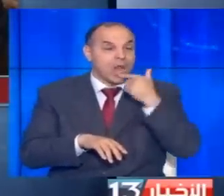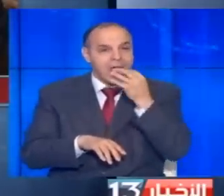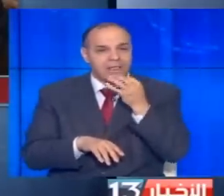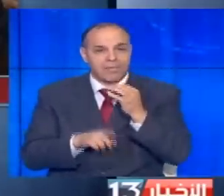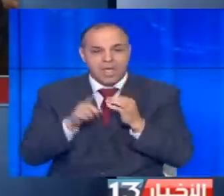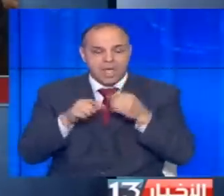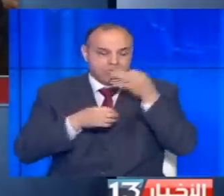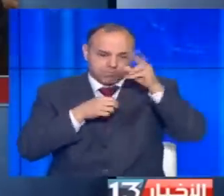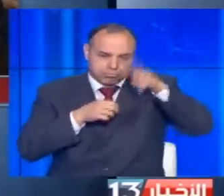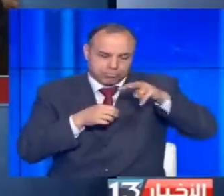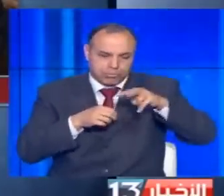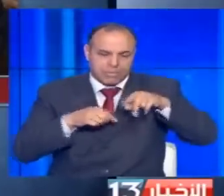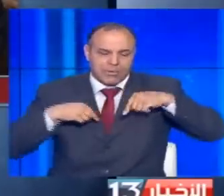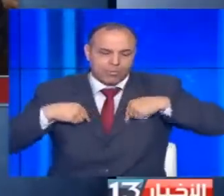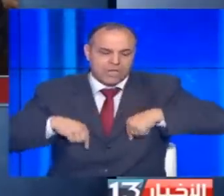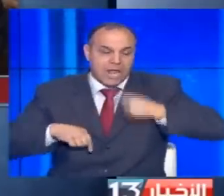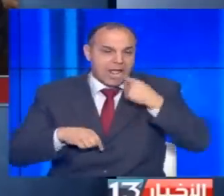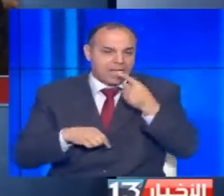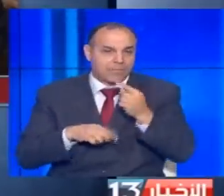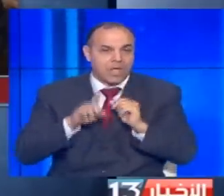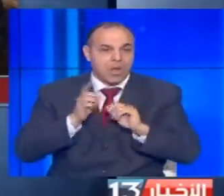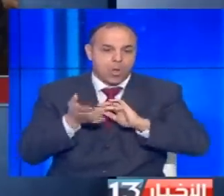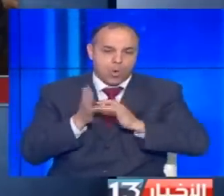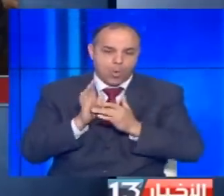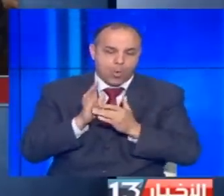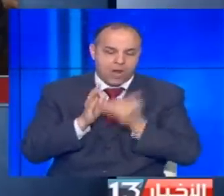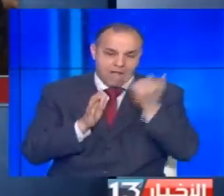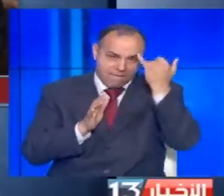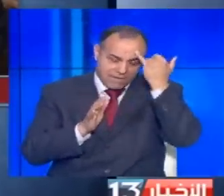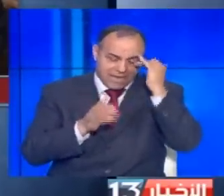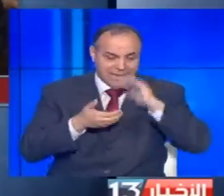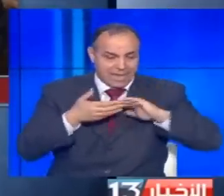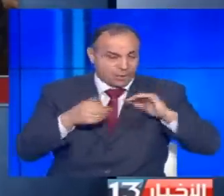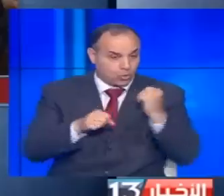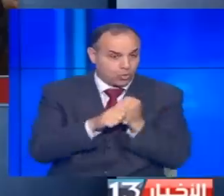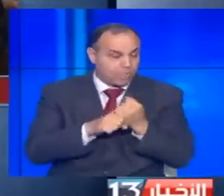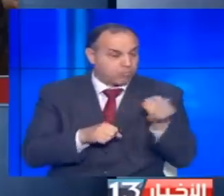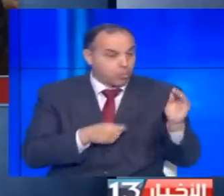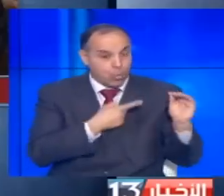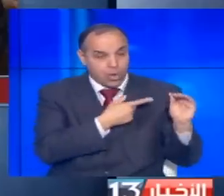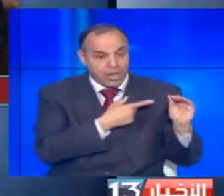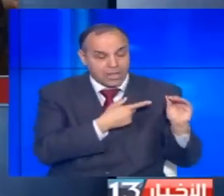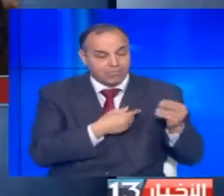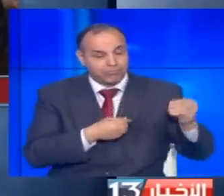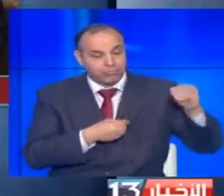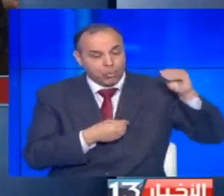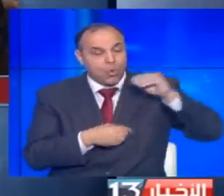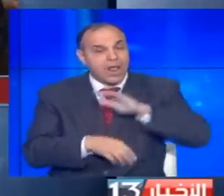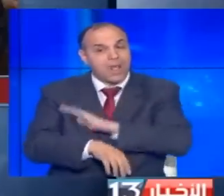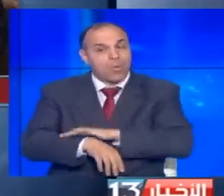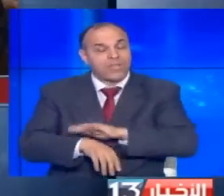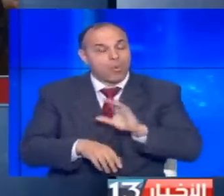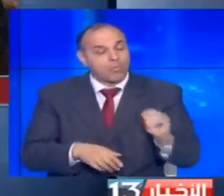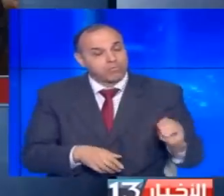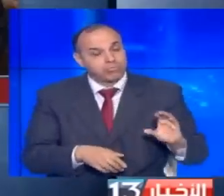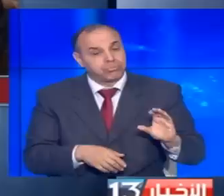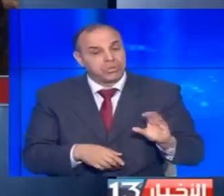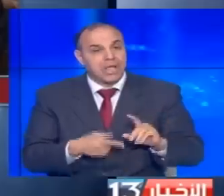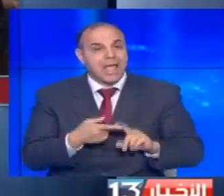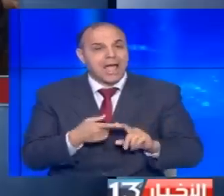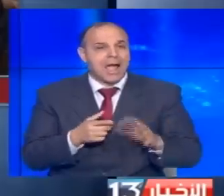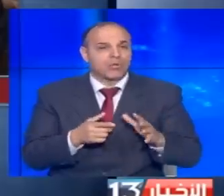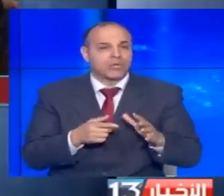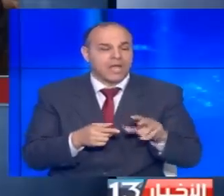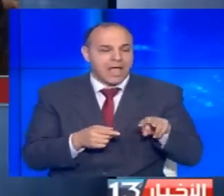افاد الناطق الرسمي باسم الحكومه ان كلفه مقترح الاتحاد العام التونسي للشغل حول الزيادات في الوظيفه العموميه هي في